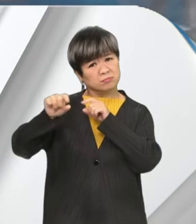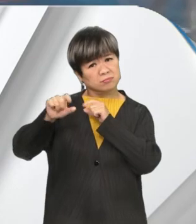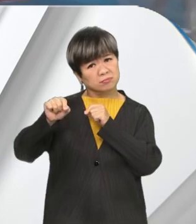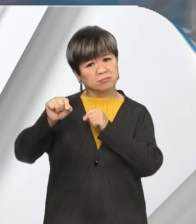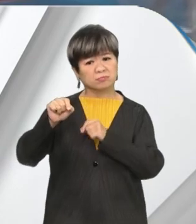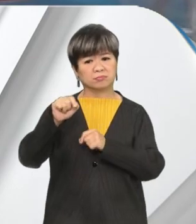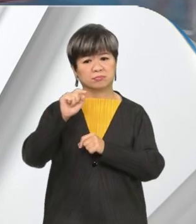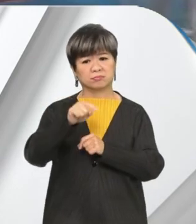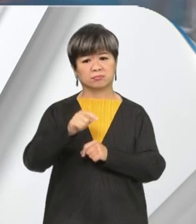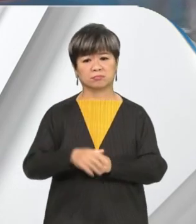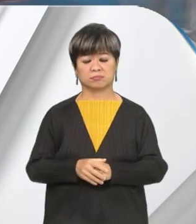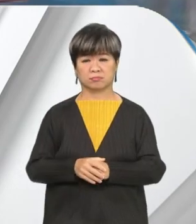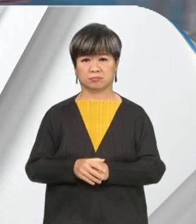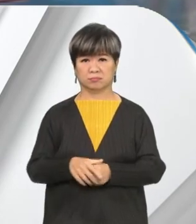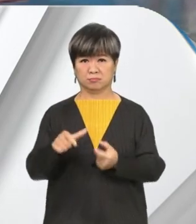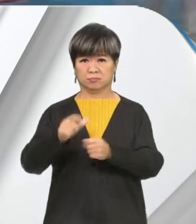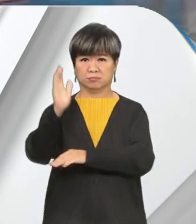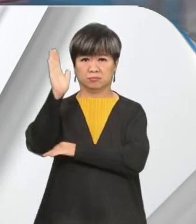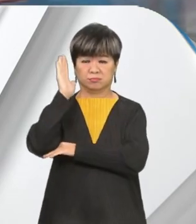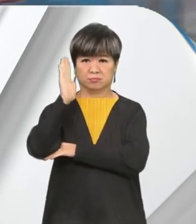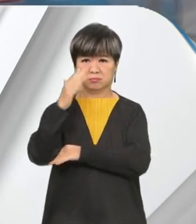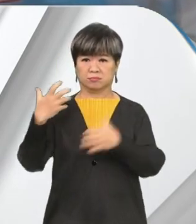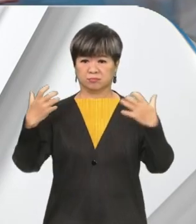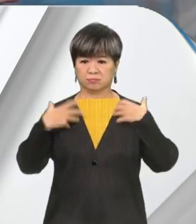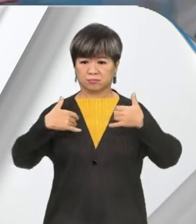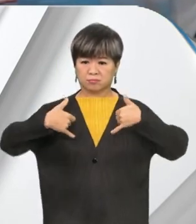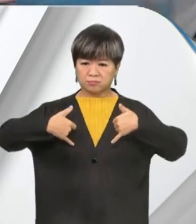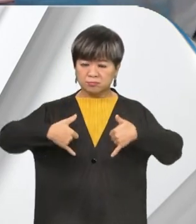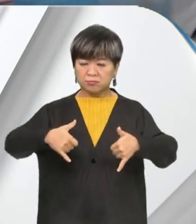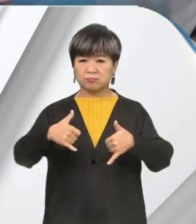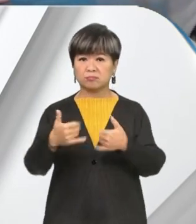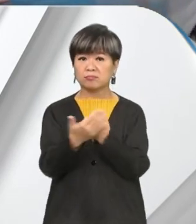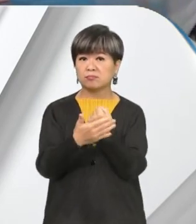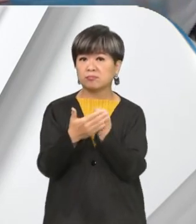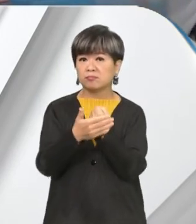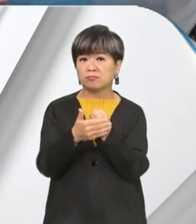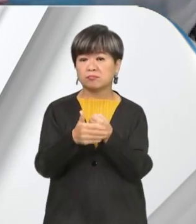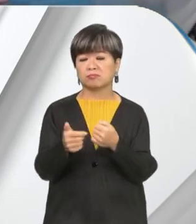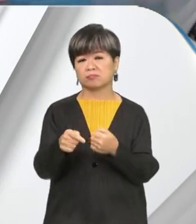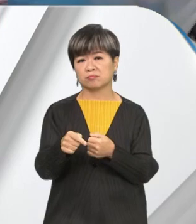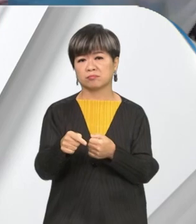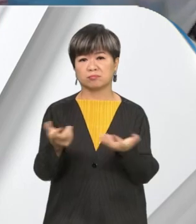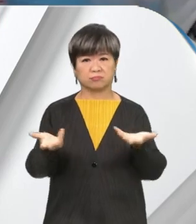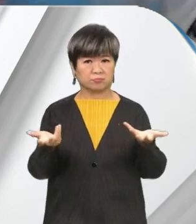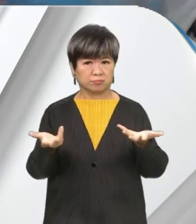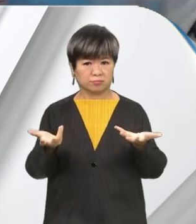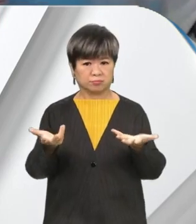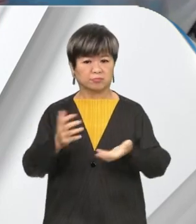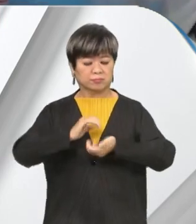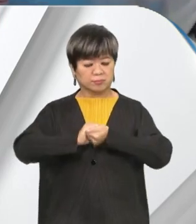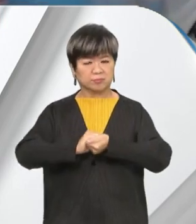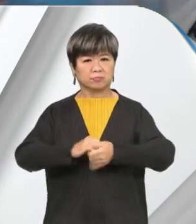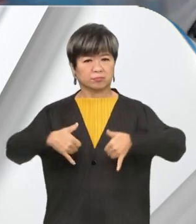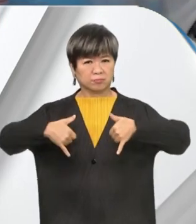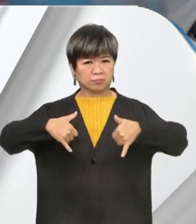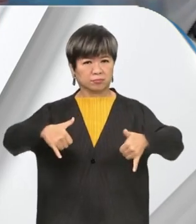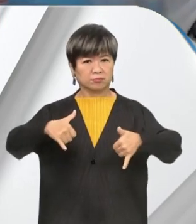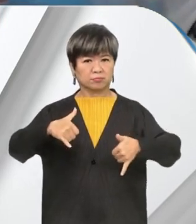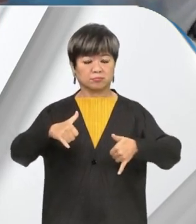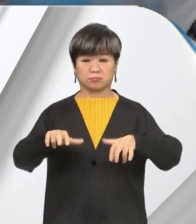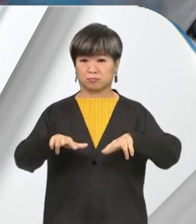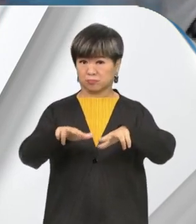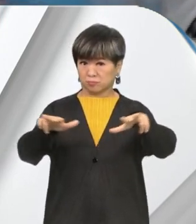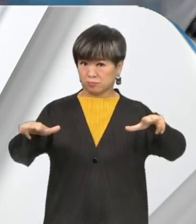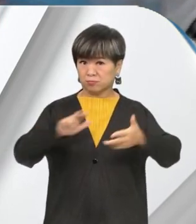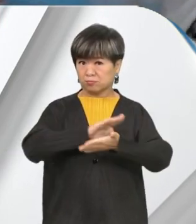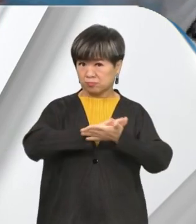既然要公所整个来做啊维修管理的时候，必须。啊，道路上一定要